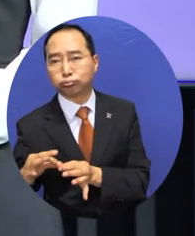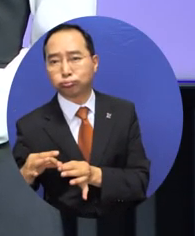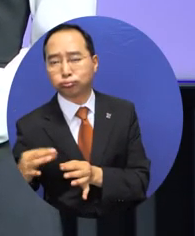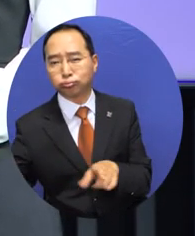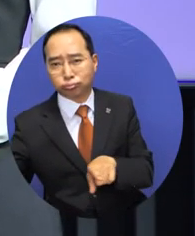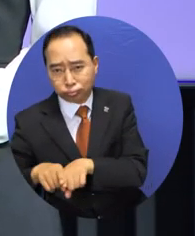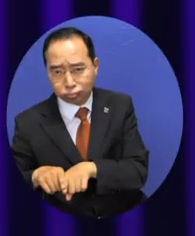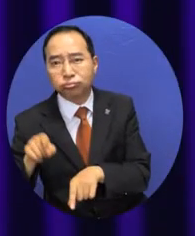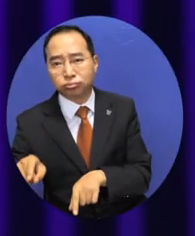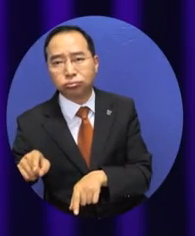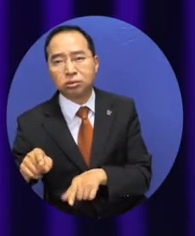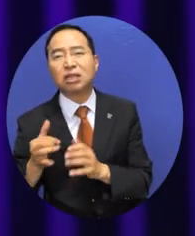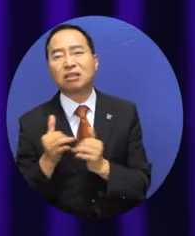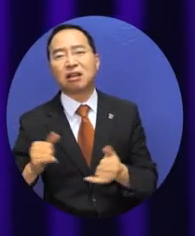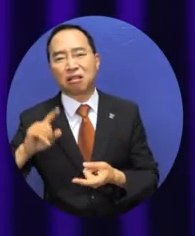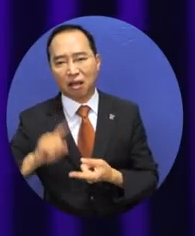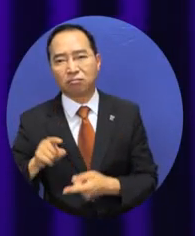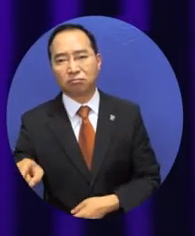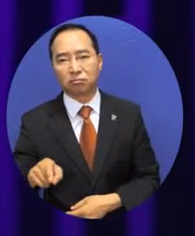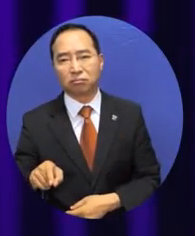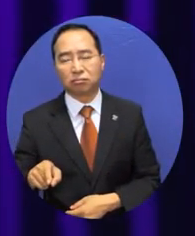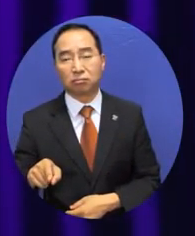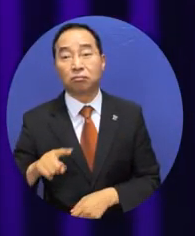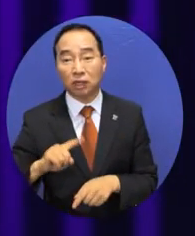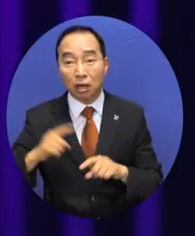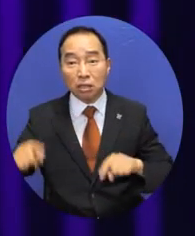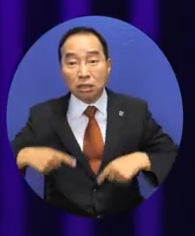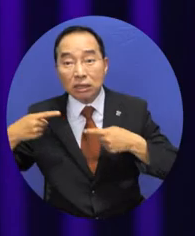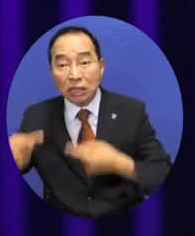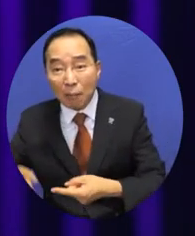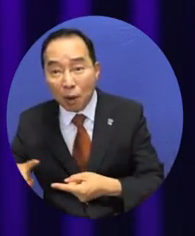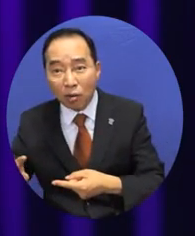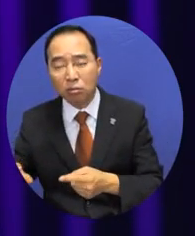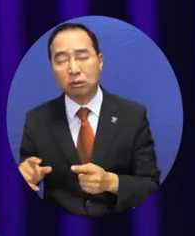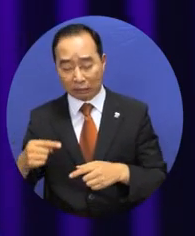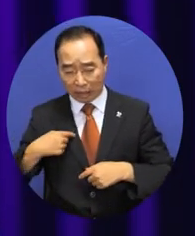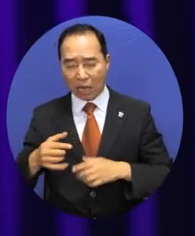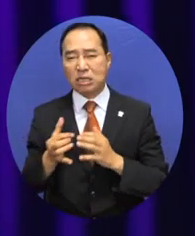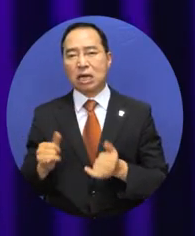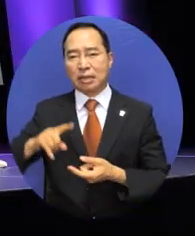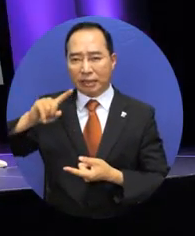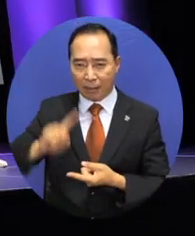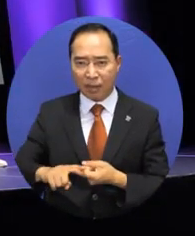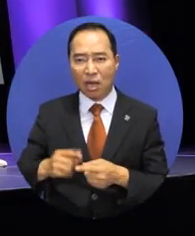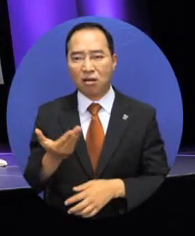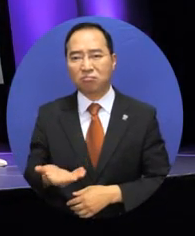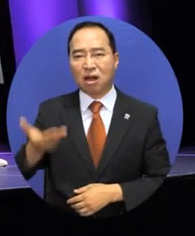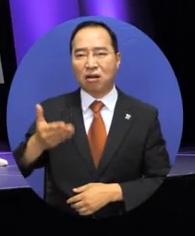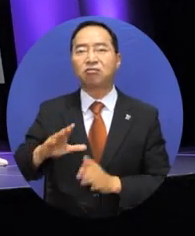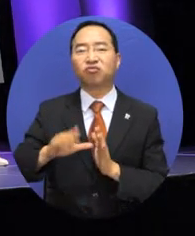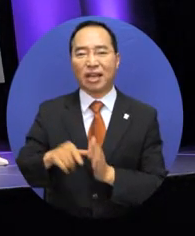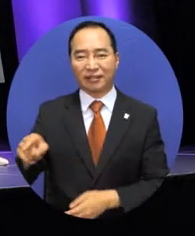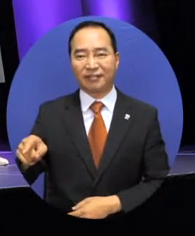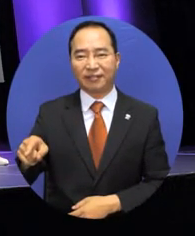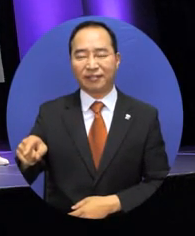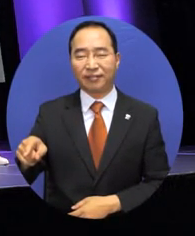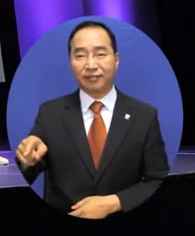그렇기 때문에 그런 참여는 제가 가장 인간다운 인간이 되는 순간이라고 봅니다. 우리 사회에서